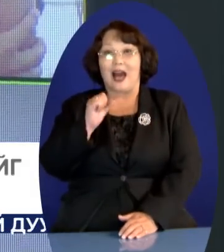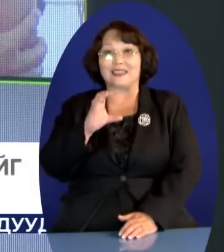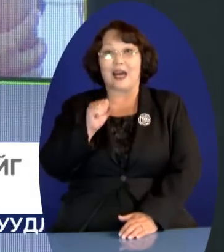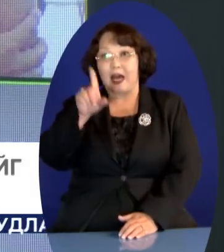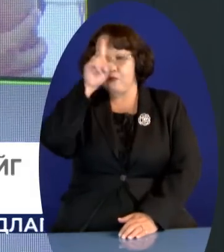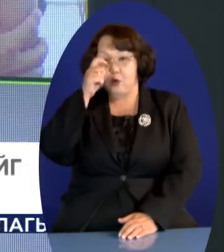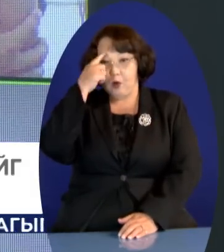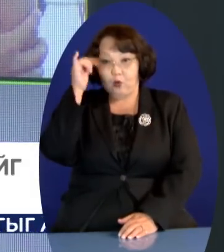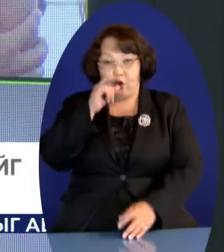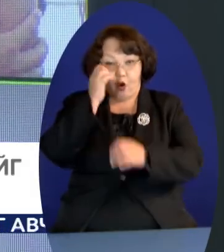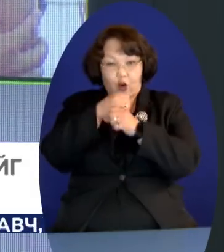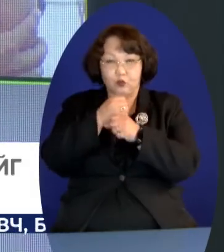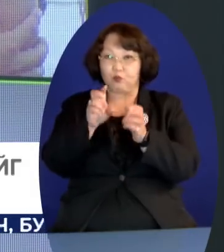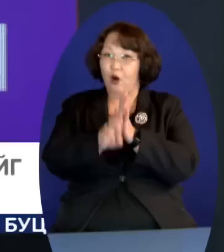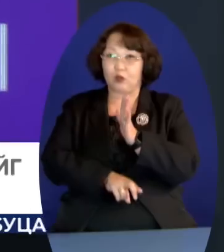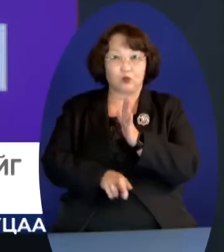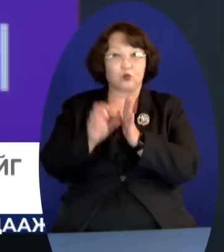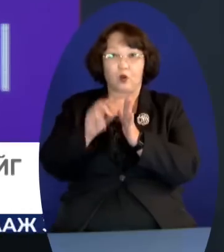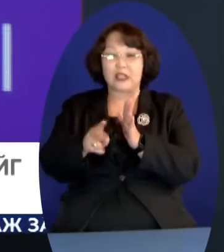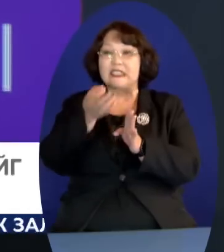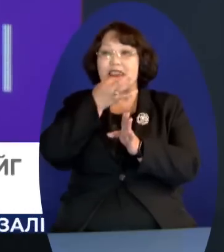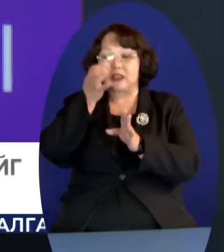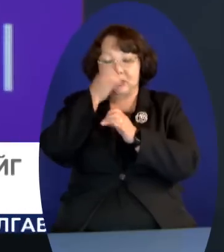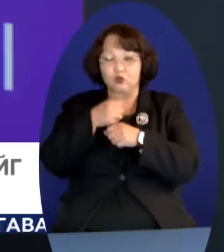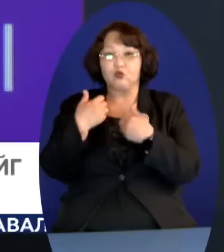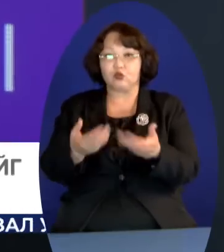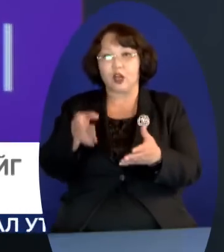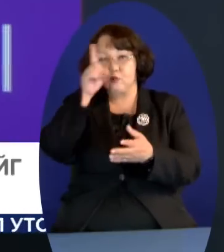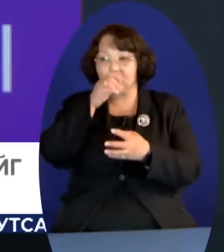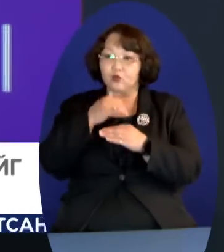оншлогдох боломжгүй өвчнийг илрүүлэх энэ төрлийн үзлэг зөвлөгөөг 10 дугаар